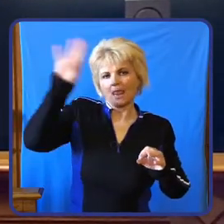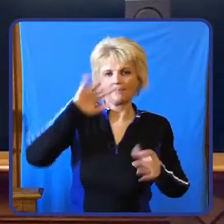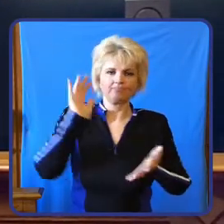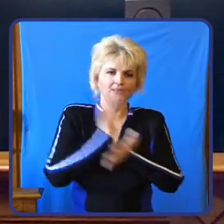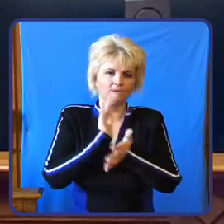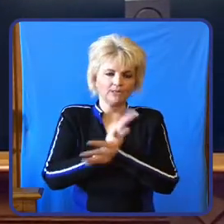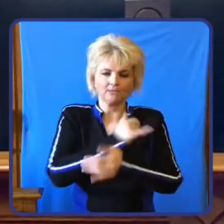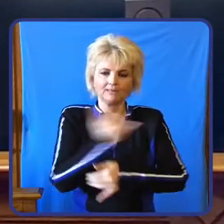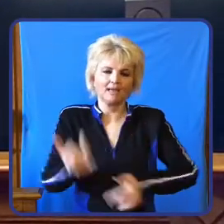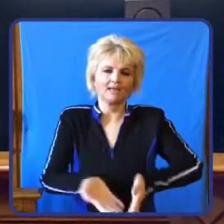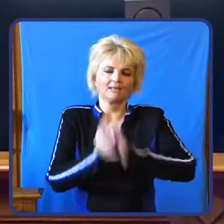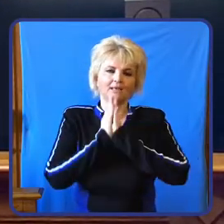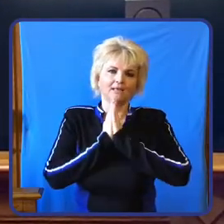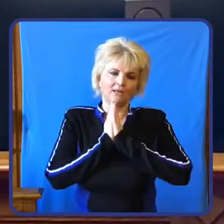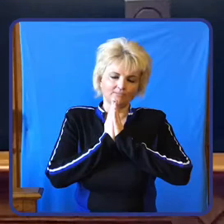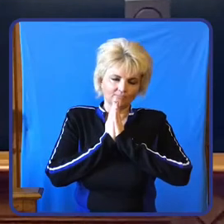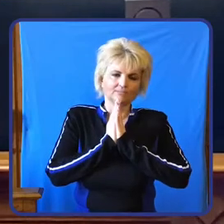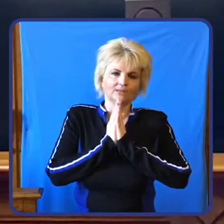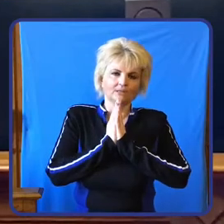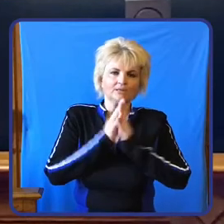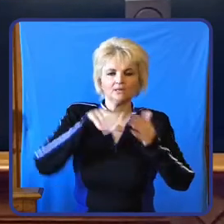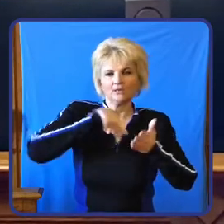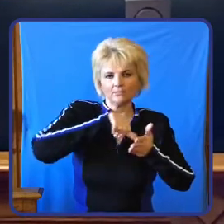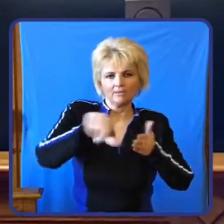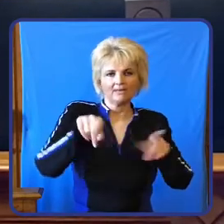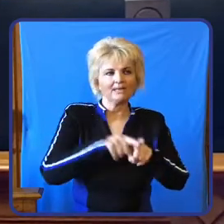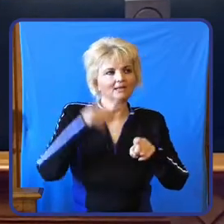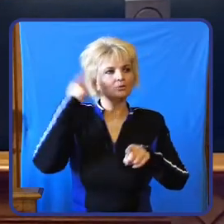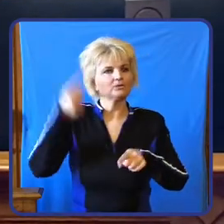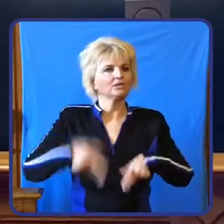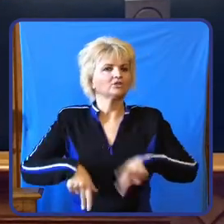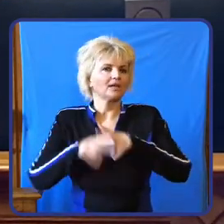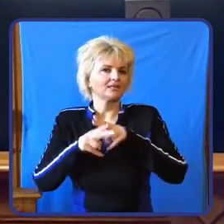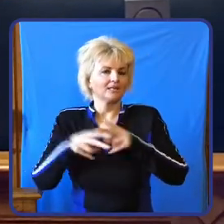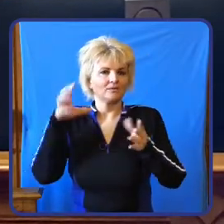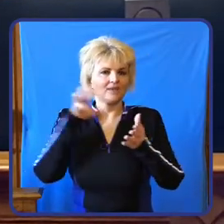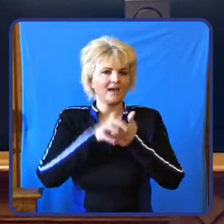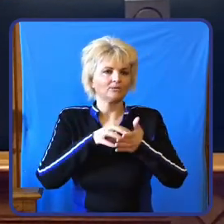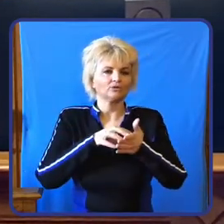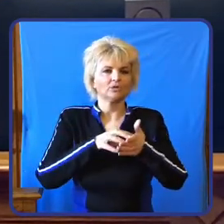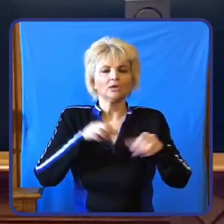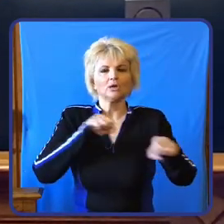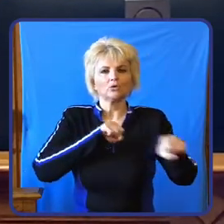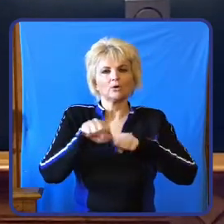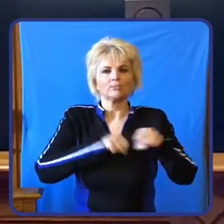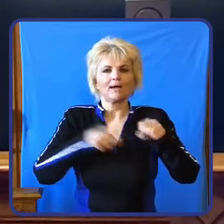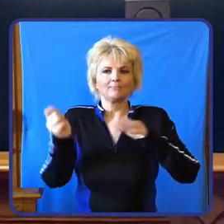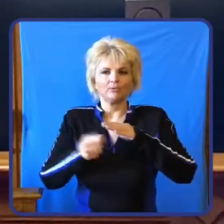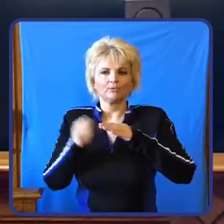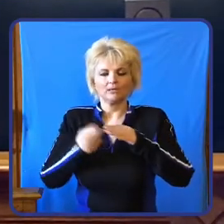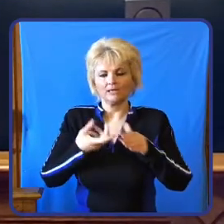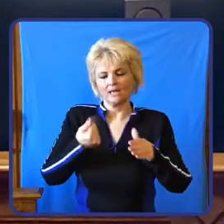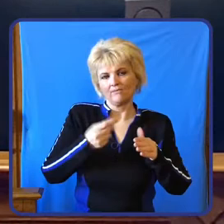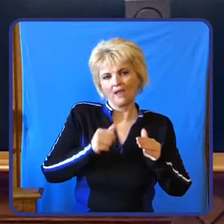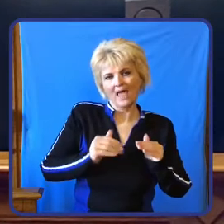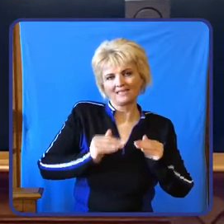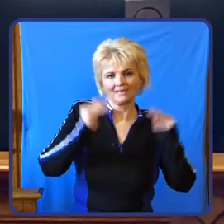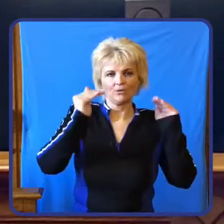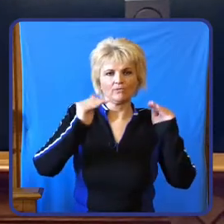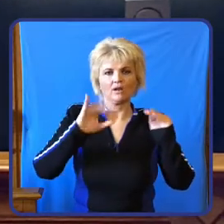Mindenkit kérek arra, hogy legyen ennyi belátással, így tud segíteni a város, amelyet a kormány büntet, inflációval